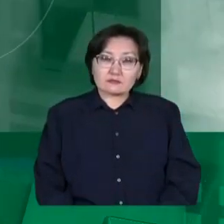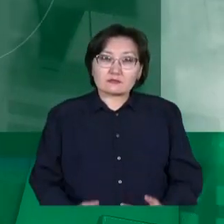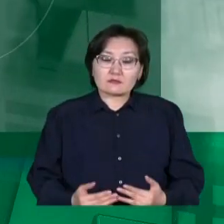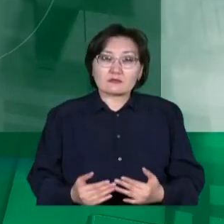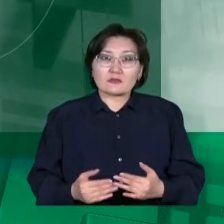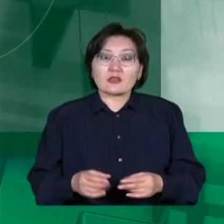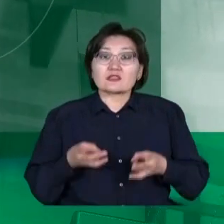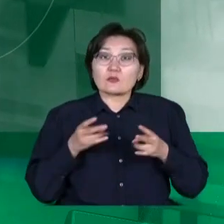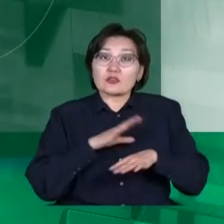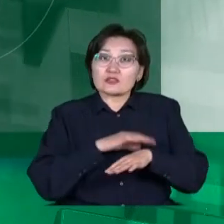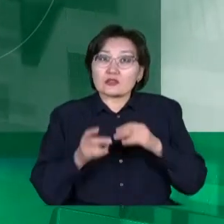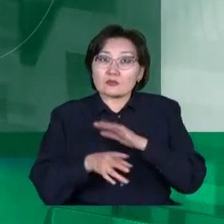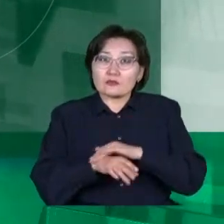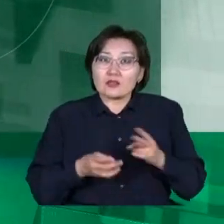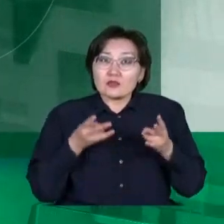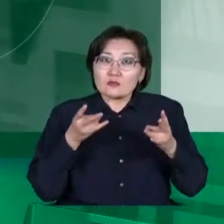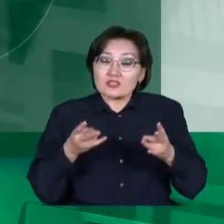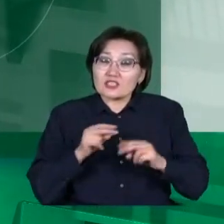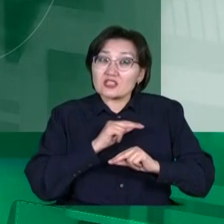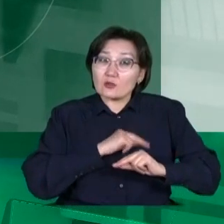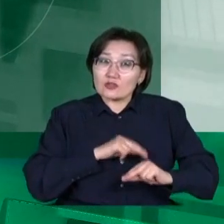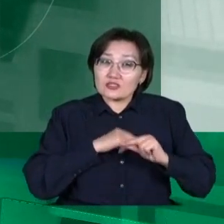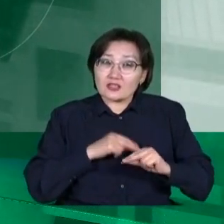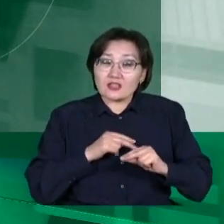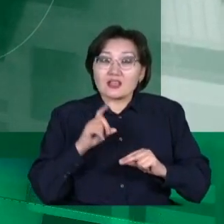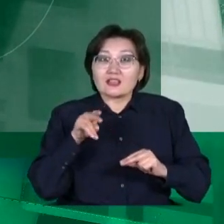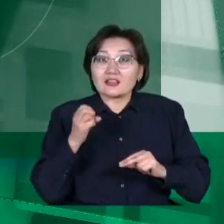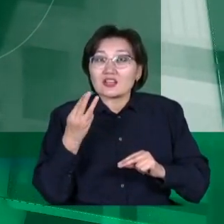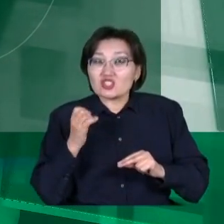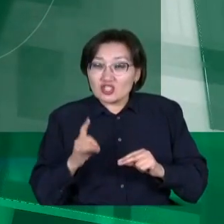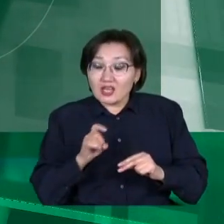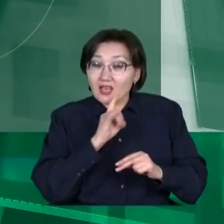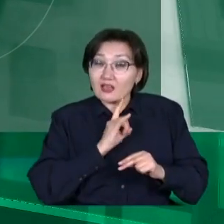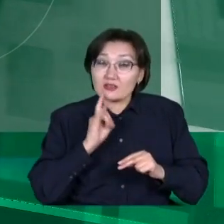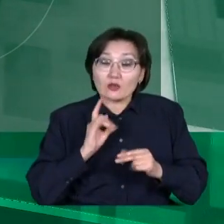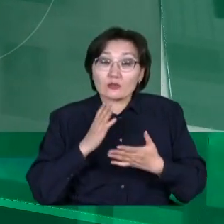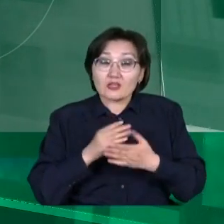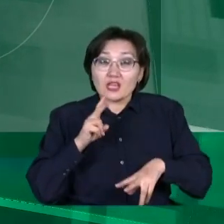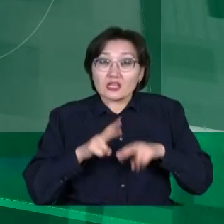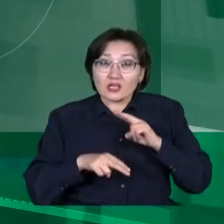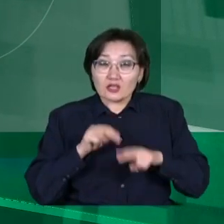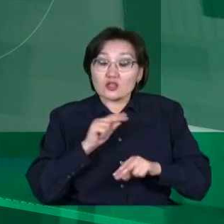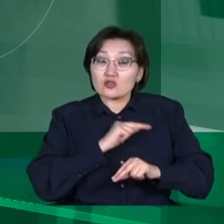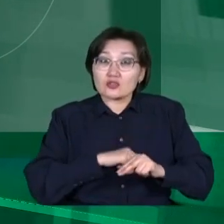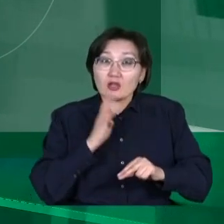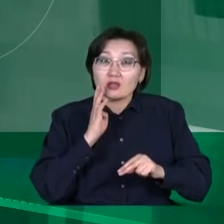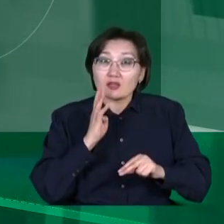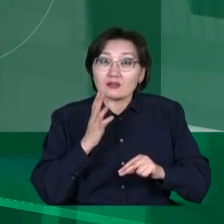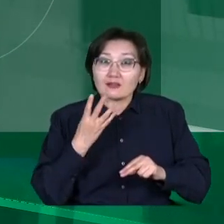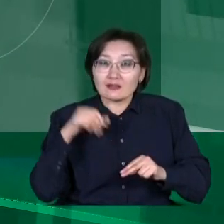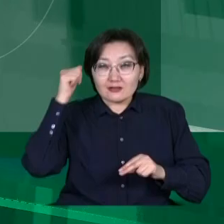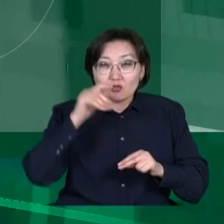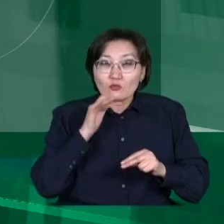Білегі нәзік болса да бел жазбастан еңбек етіп жүрген краншы әйел бар. Құрылысқа 40 жыл өмірін сарп еткен кейіпкер жайлы